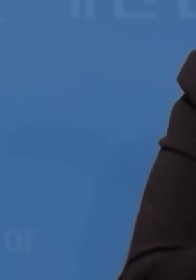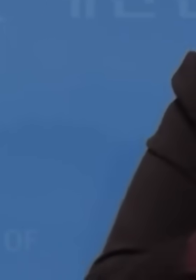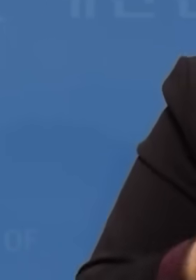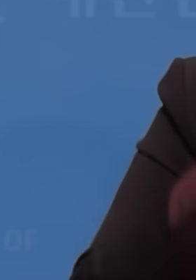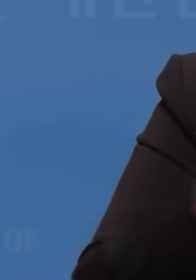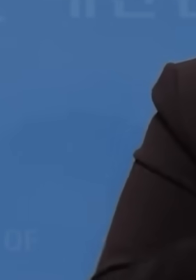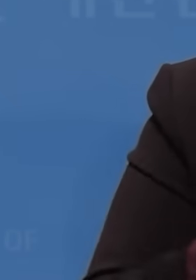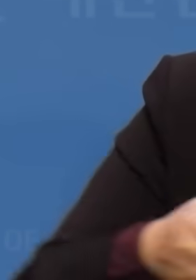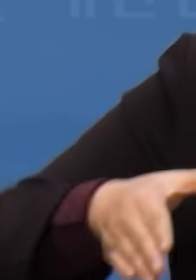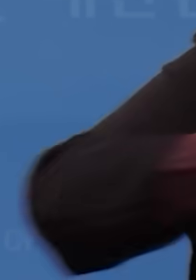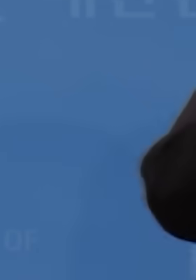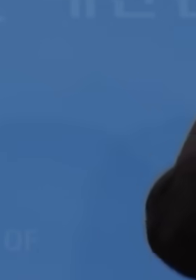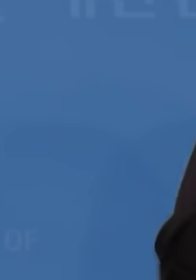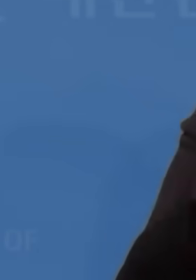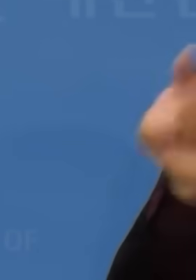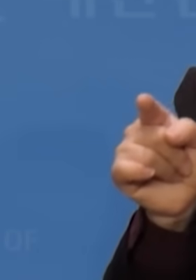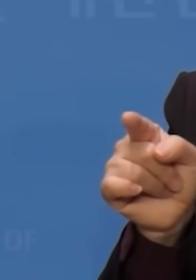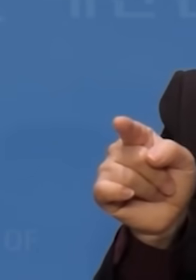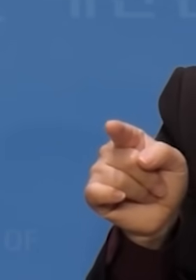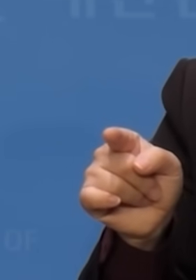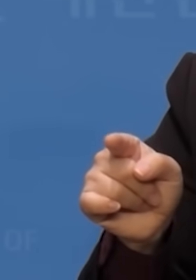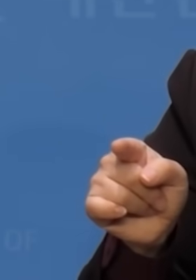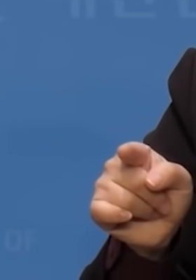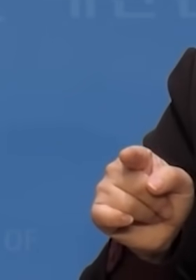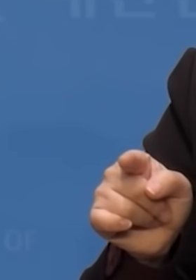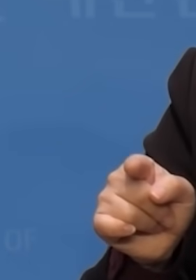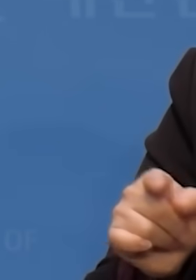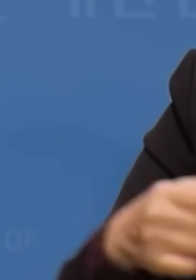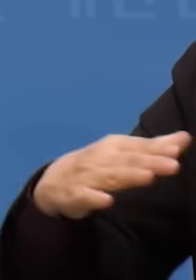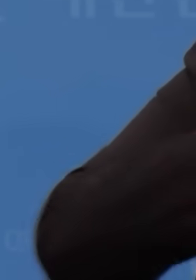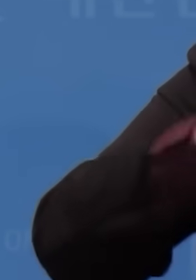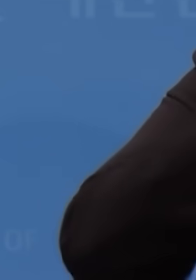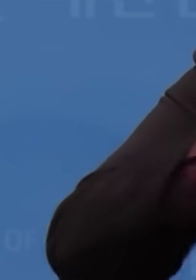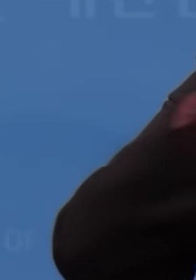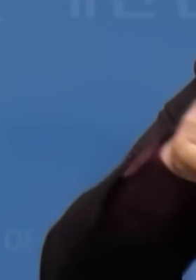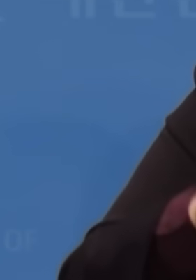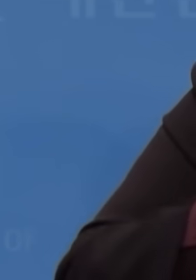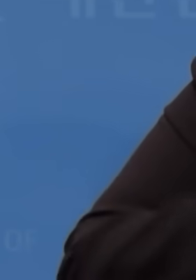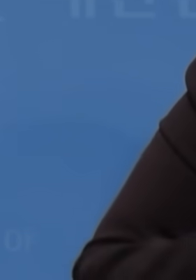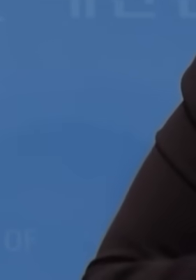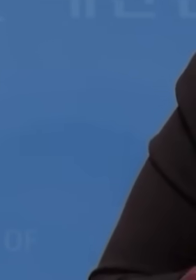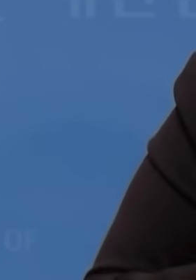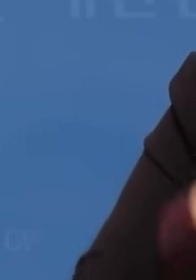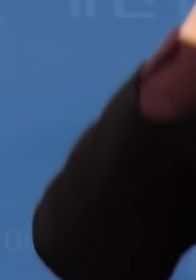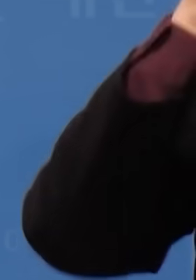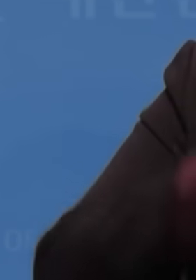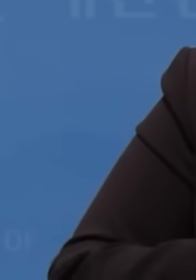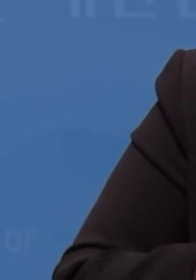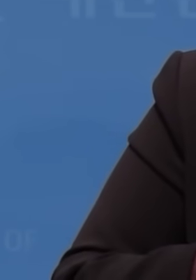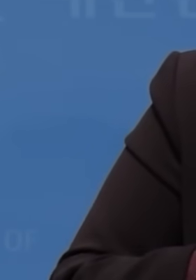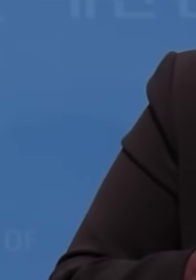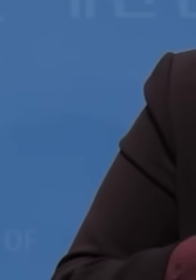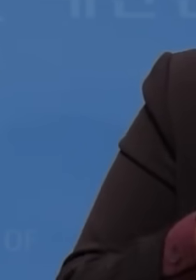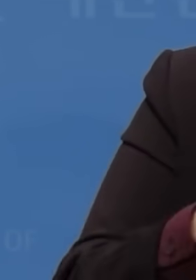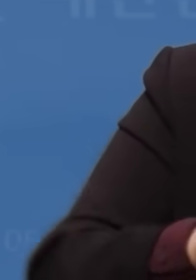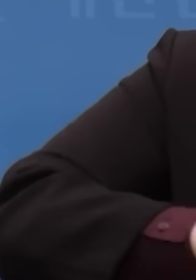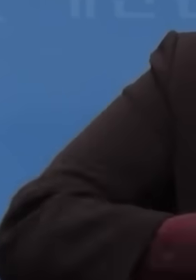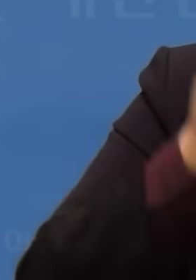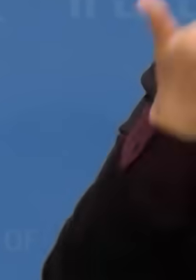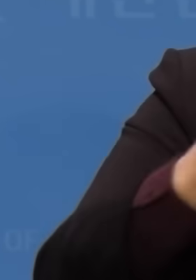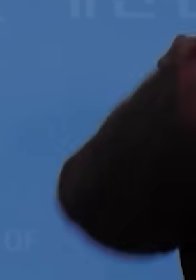있고, 저는 결국 그 범죄자들을 잡아내고 구속시키는 과정을 책으로